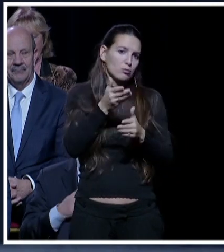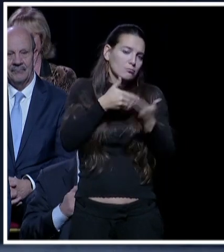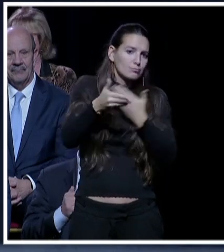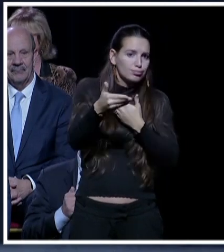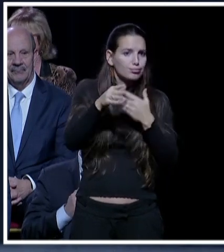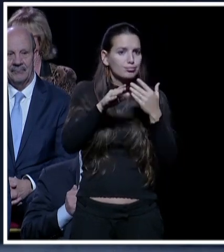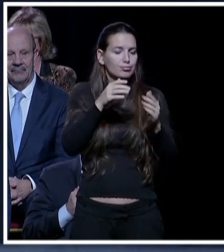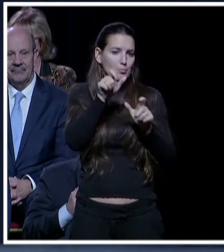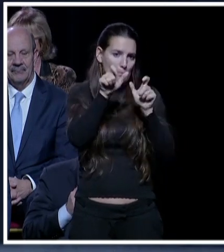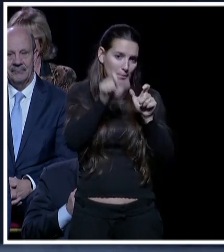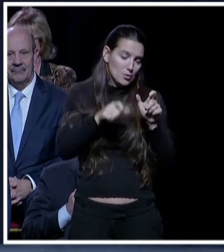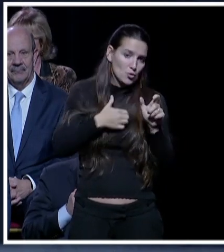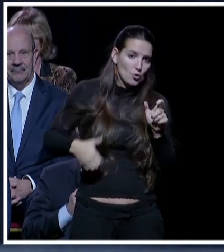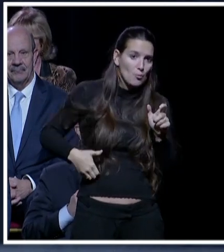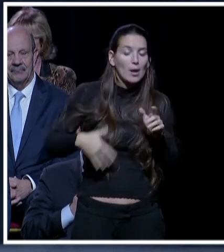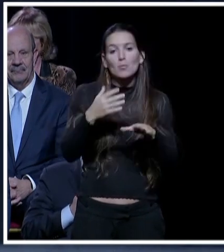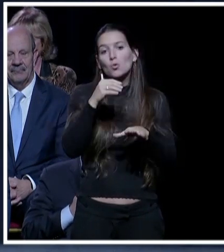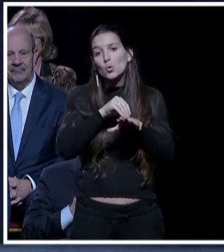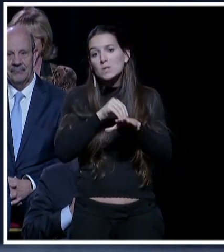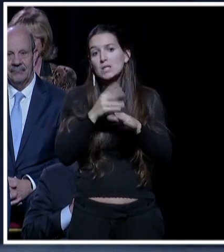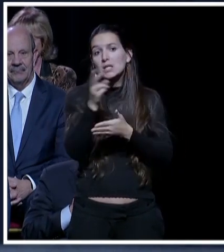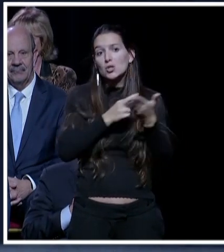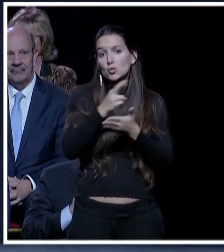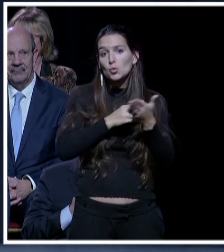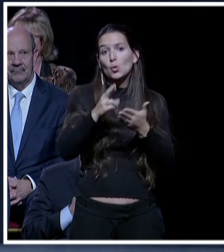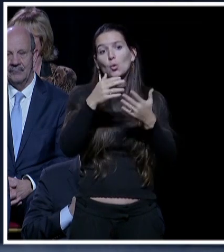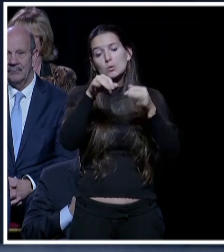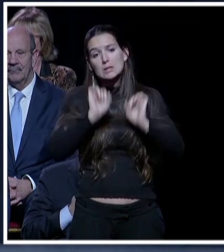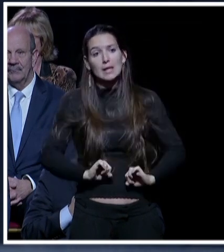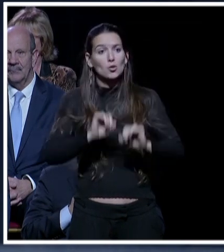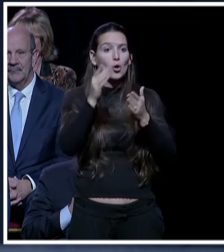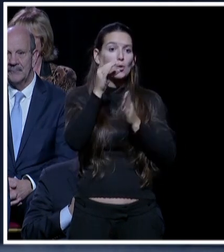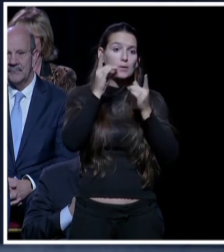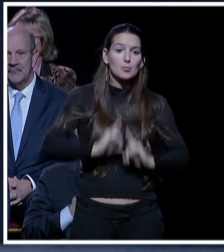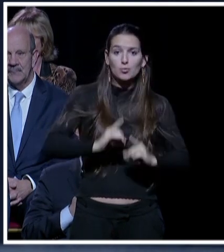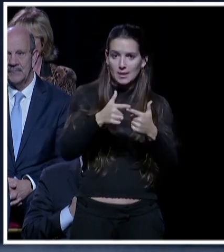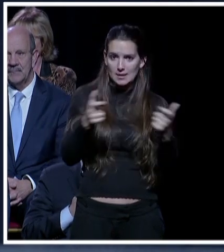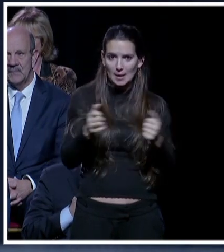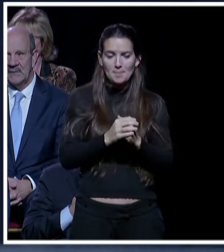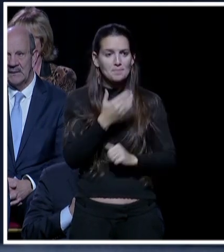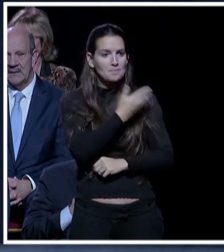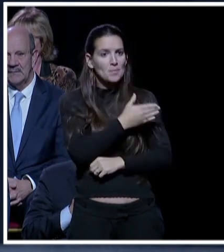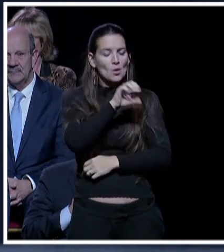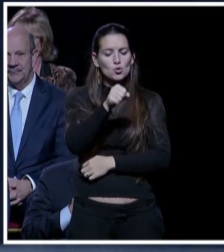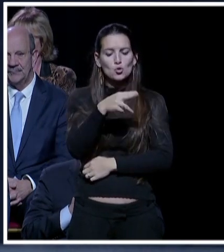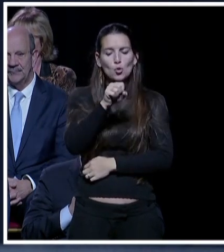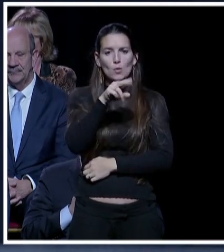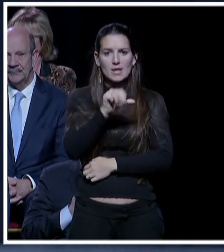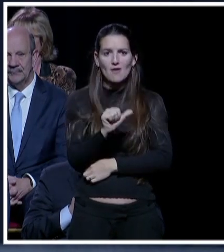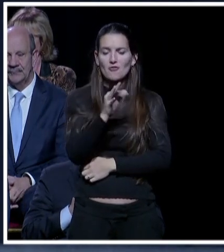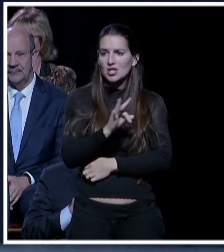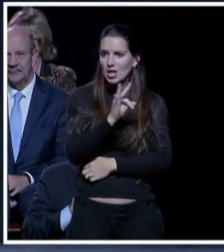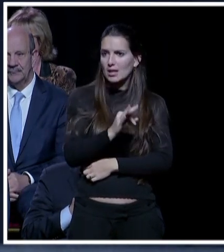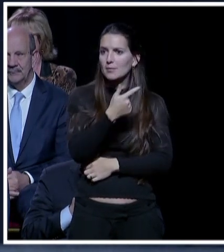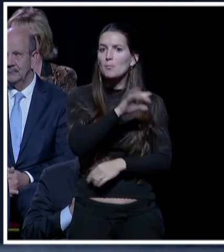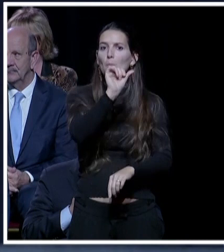et conseillers généraux, conseillers régionaux, et sénateurs et députés. Je voudrais saluer Sonia Fréjac, qui est la première